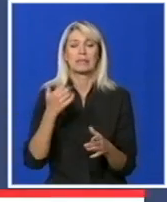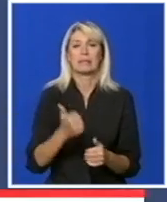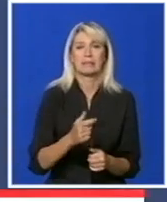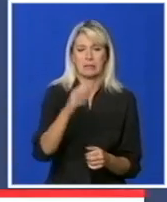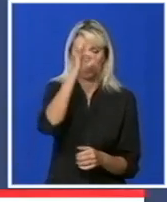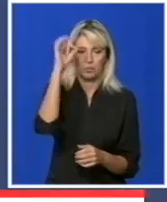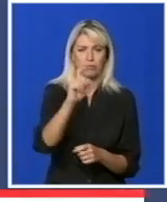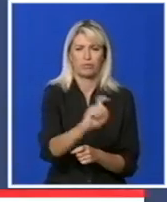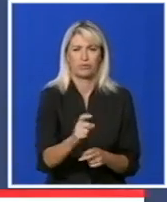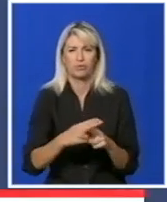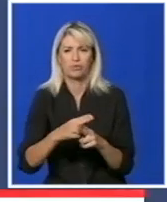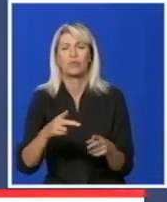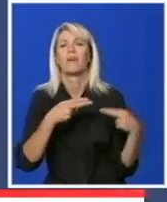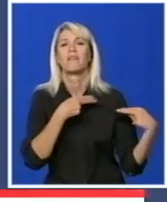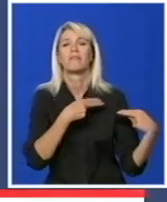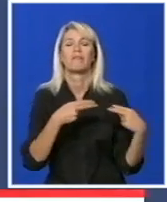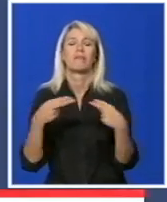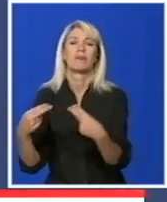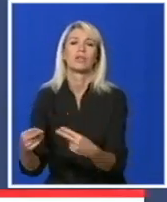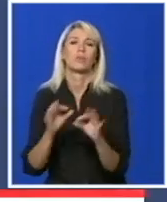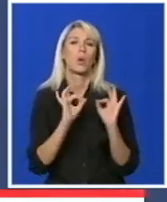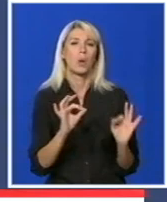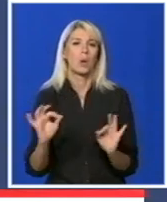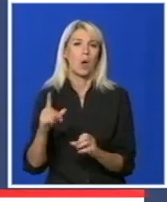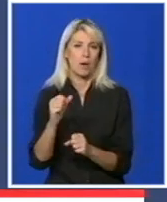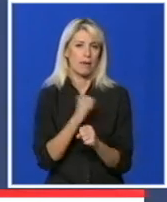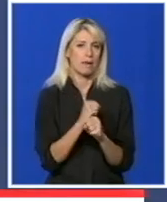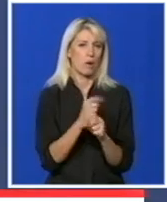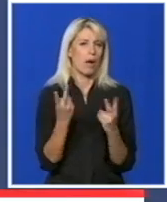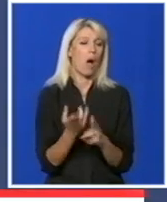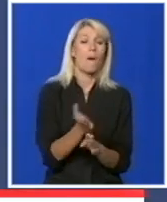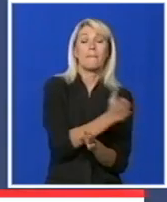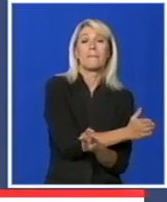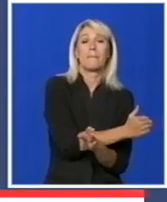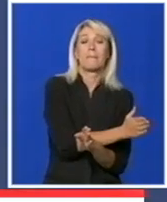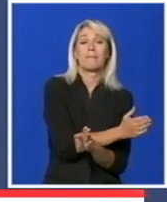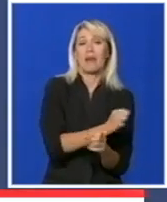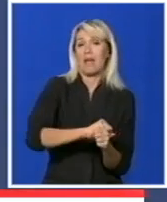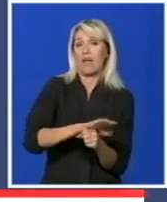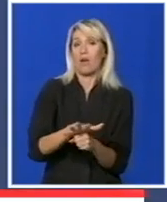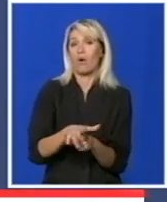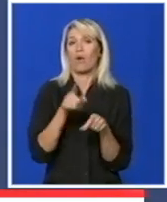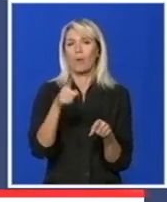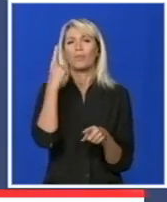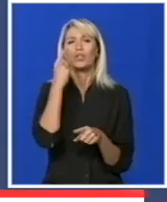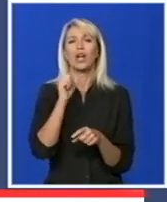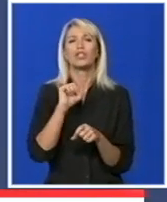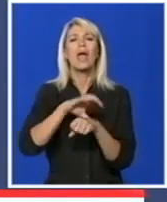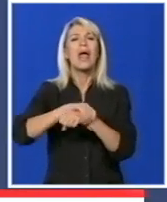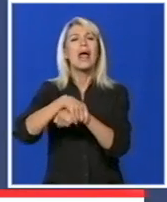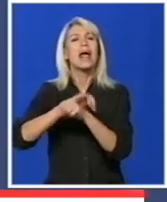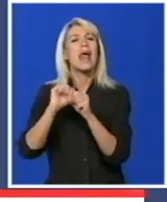režim rada koji su imali i pre nego što su postale COVID bolnice. To je Institut za reumatologiju